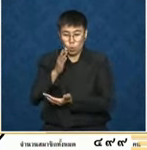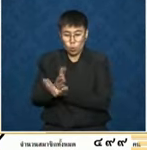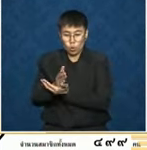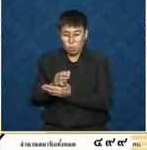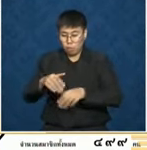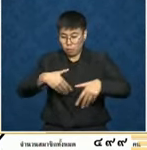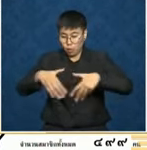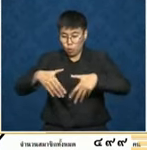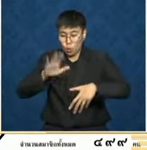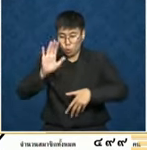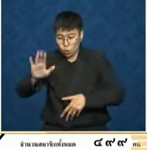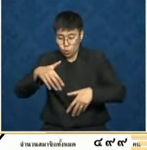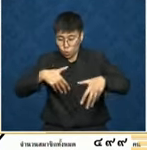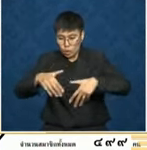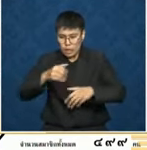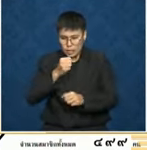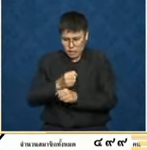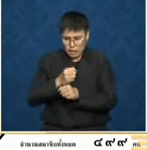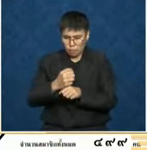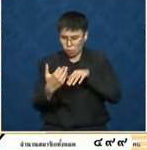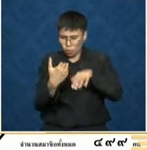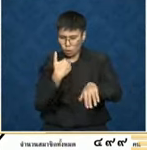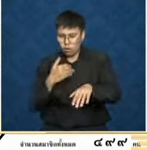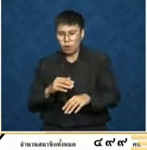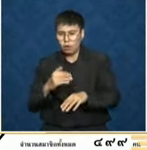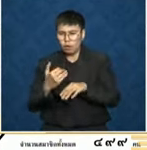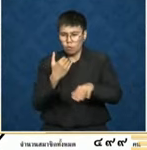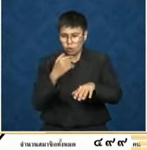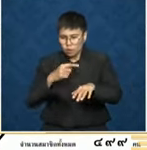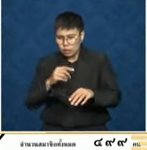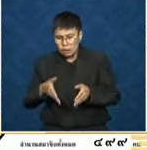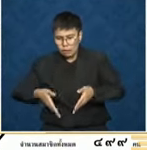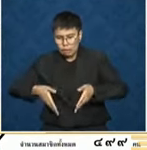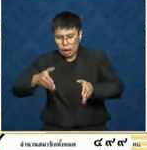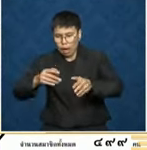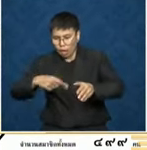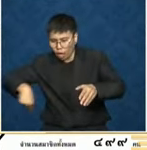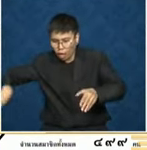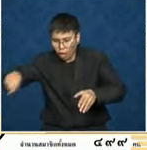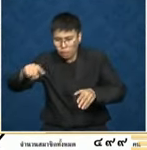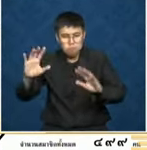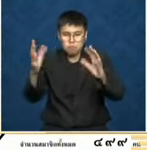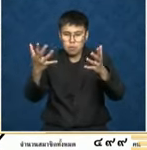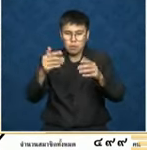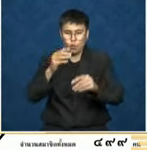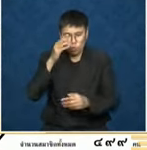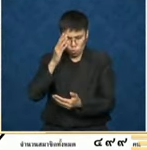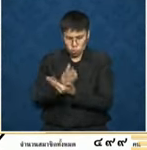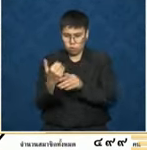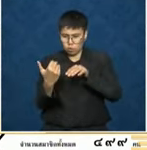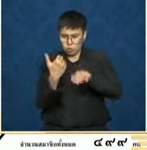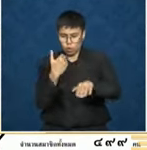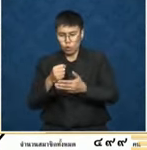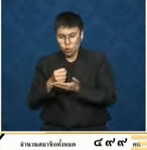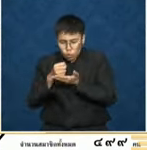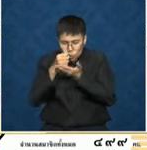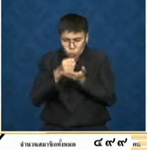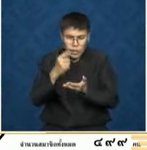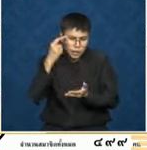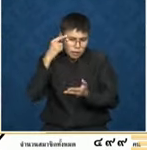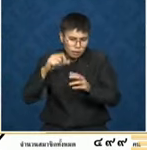ออกเนื่องจากว่าทำถนนมันไม่มีทางเบี่ยงอะไรเลยเพราะฉะนั้นก็คือว่าถ้าเราหาทางออกนะครับ